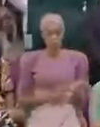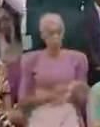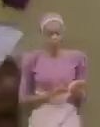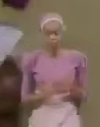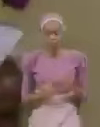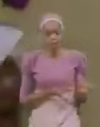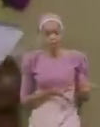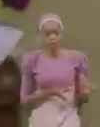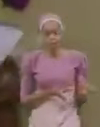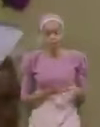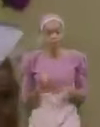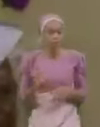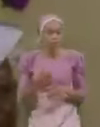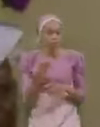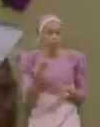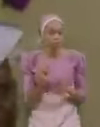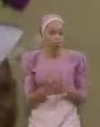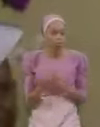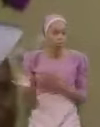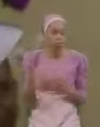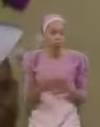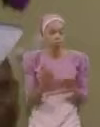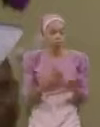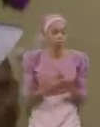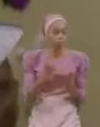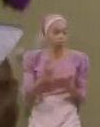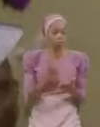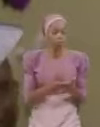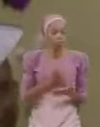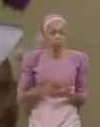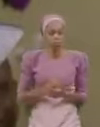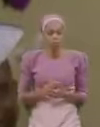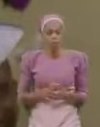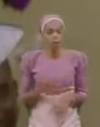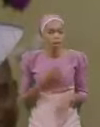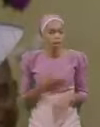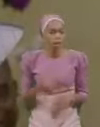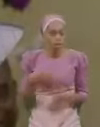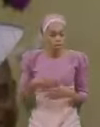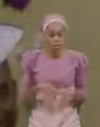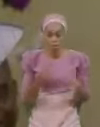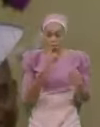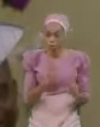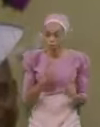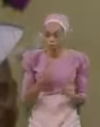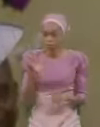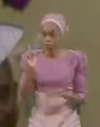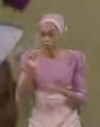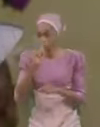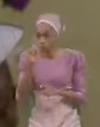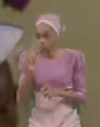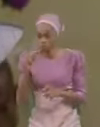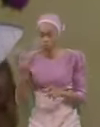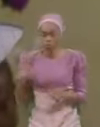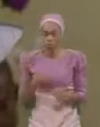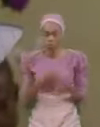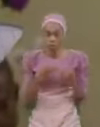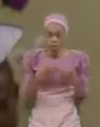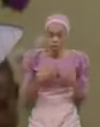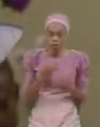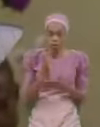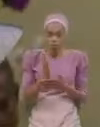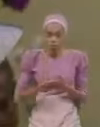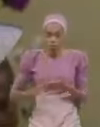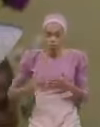contentieux et en répondant aux questions nous avons les vu les principes à suivre les questions